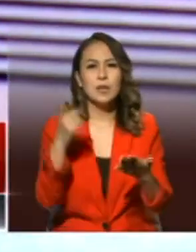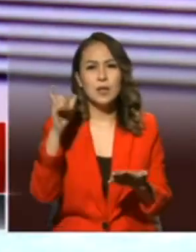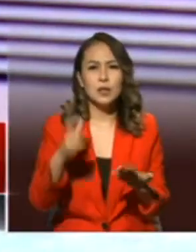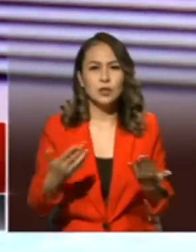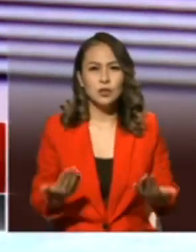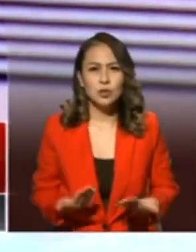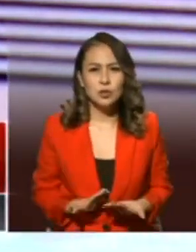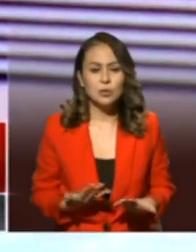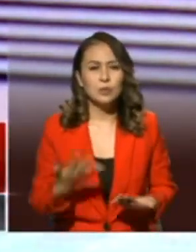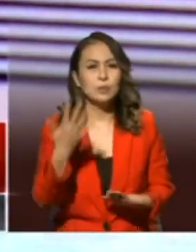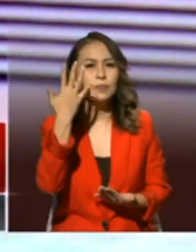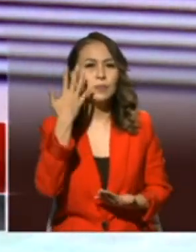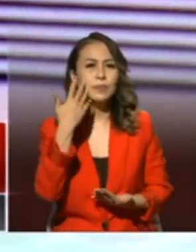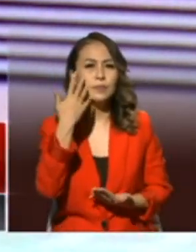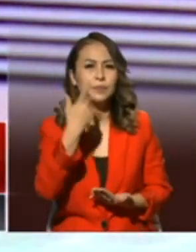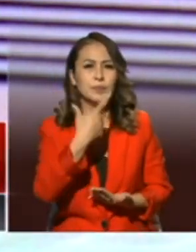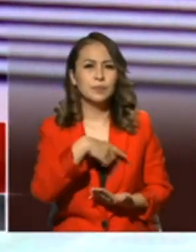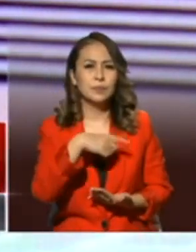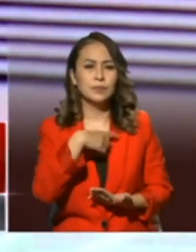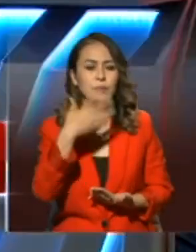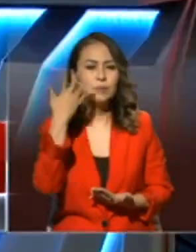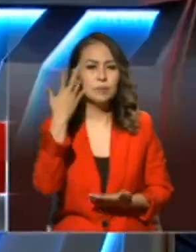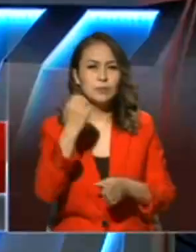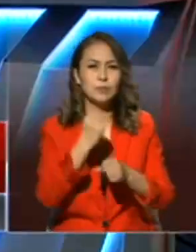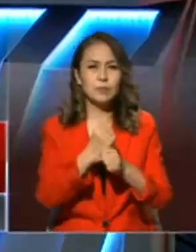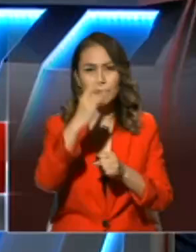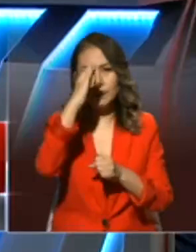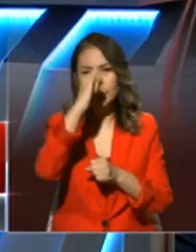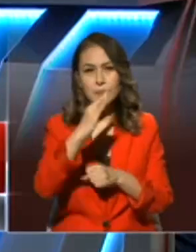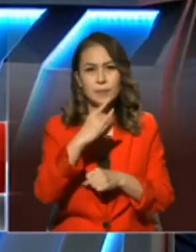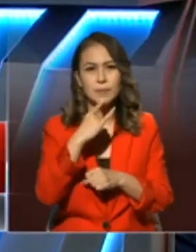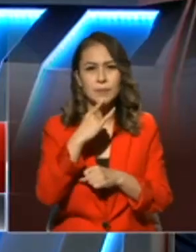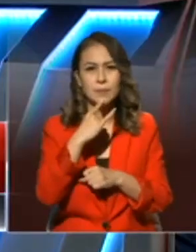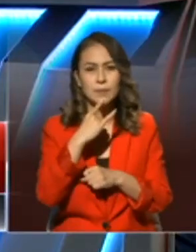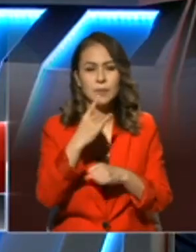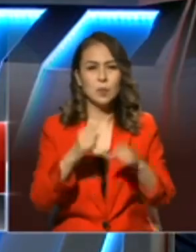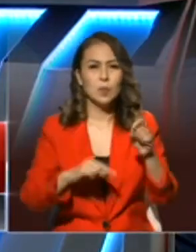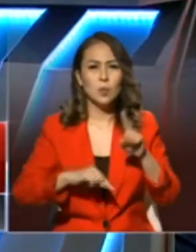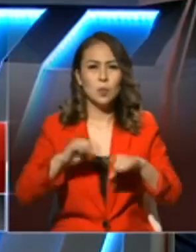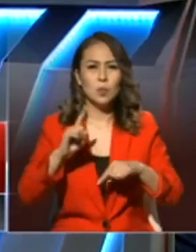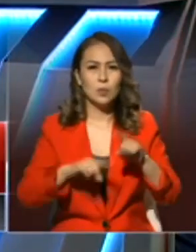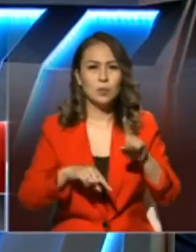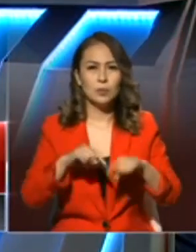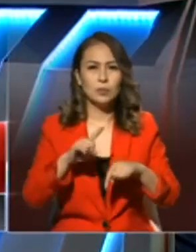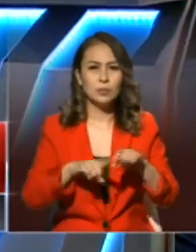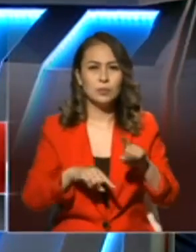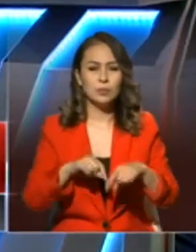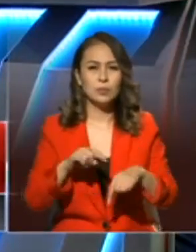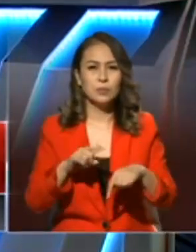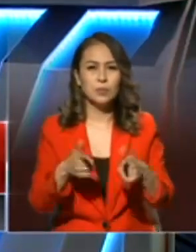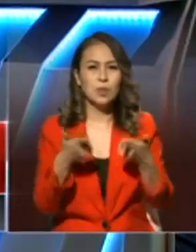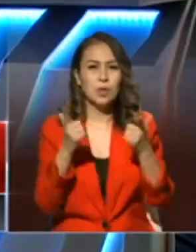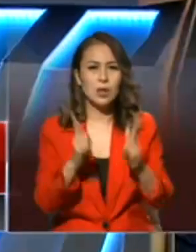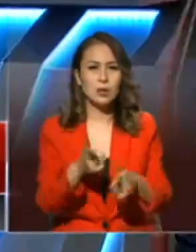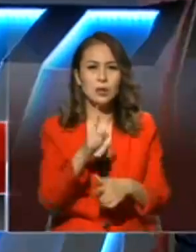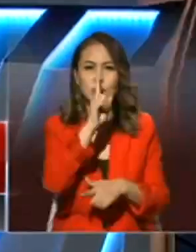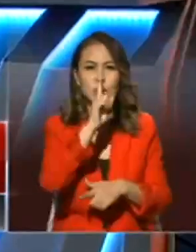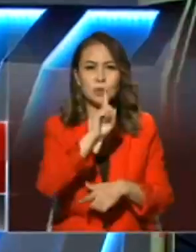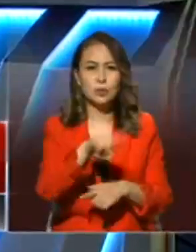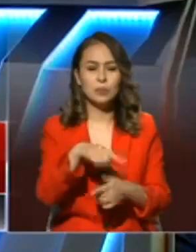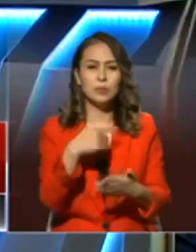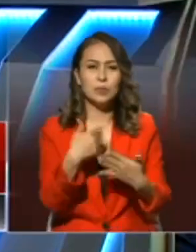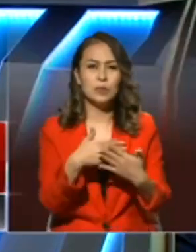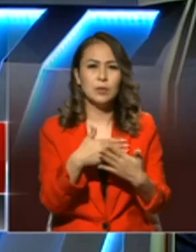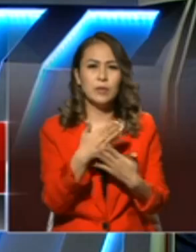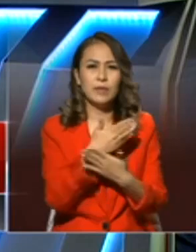кезінде оны өзі жазбаған соң, біздің қазақтар оның туысқандарына орган бергенге еш уақытта келіспейді.